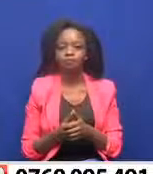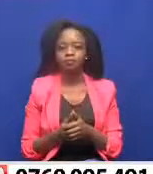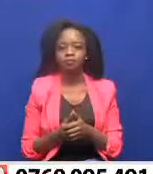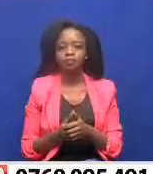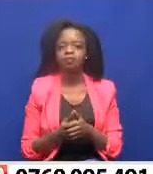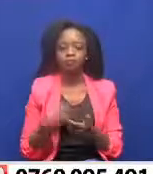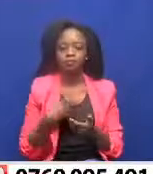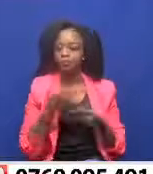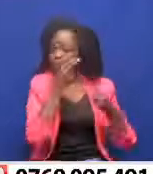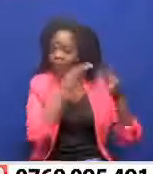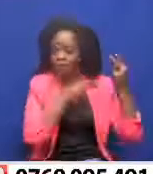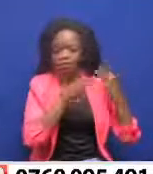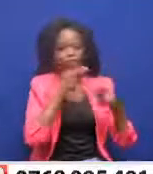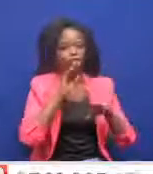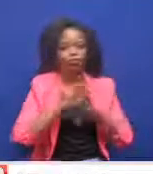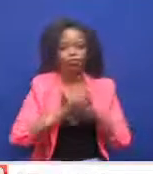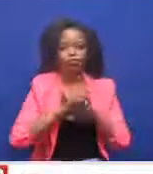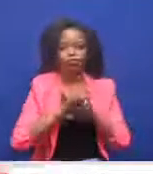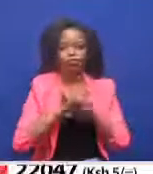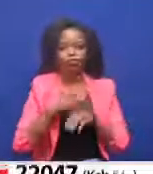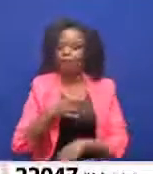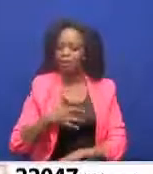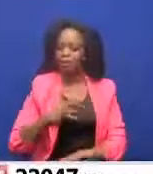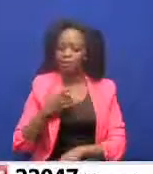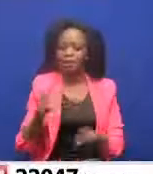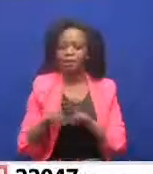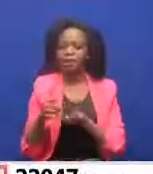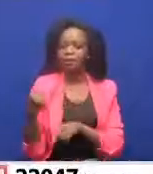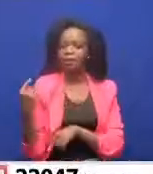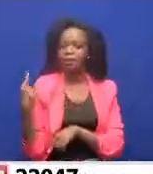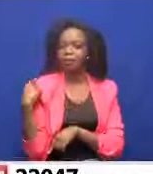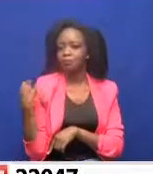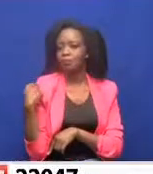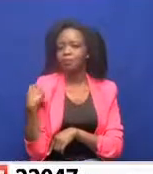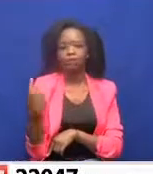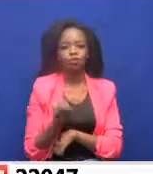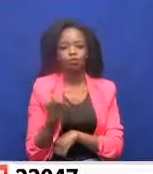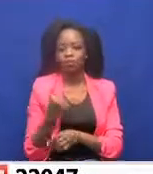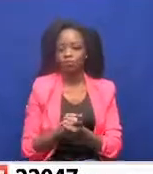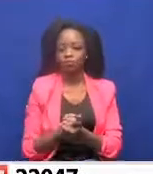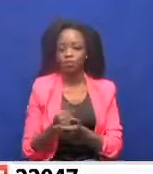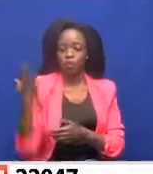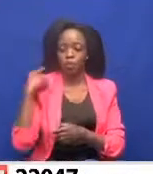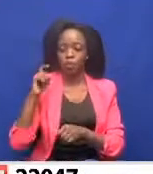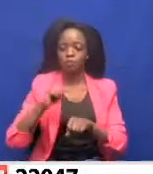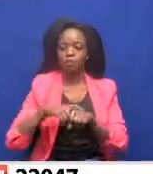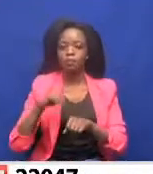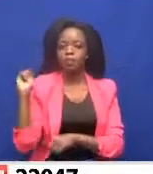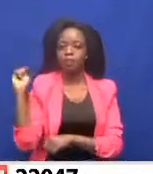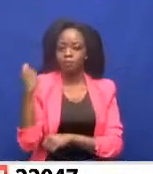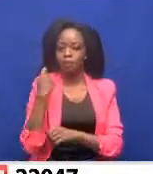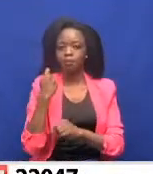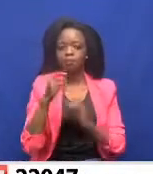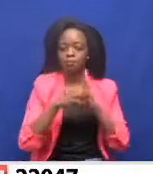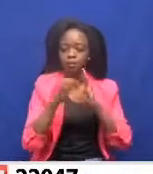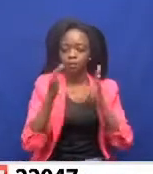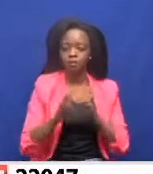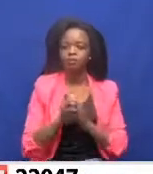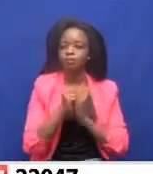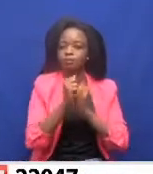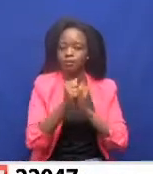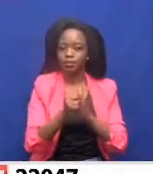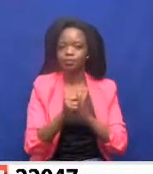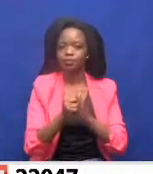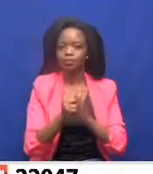Ni memory. Unajua iko ni kama sasa ilifanyika jana kwangu. The former Harambee Stars talisman guided the Jangwani